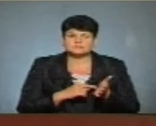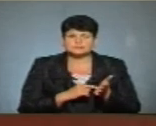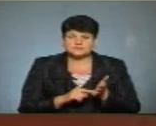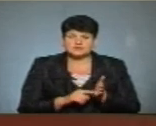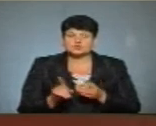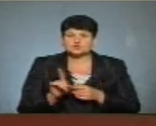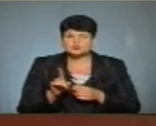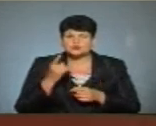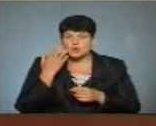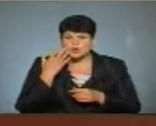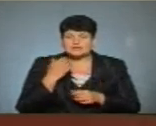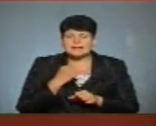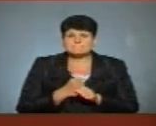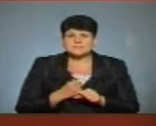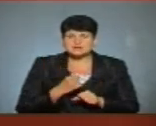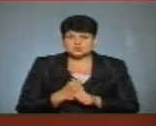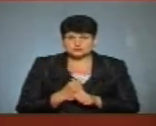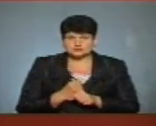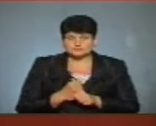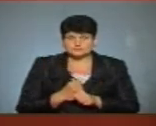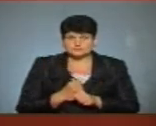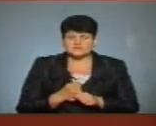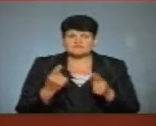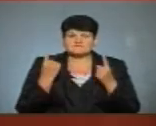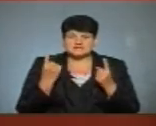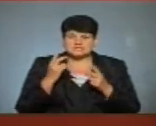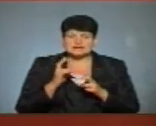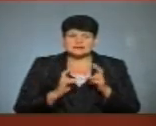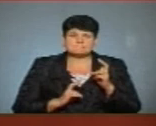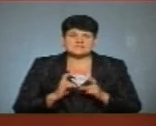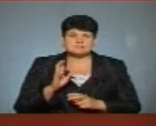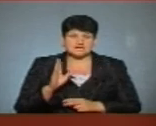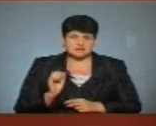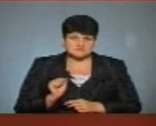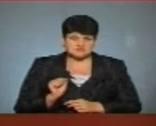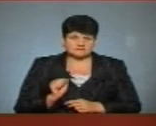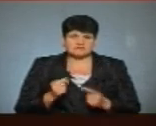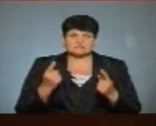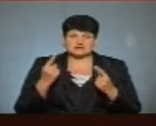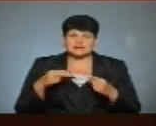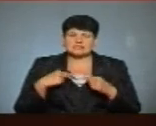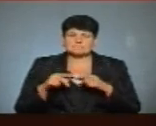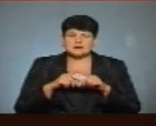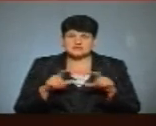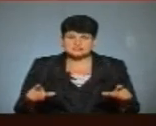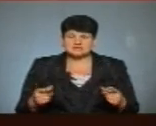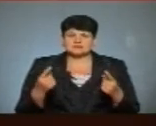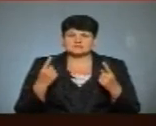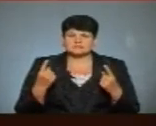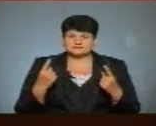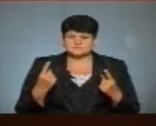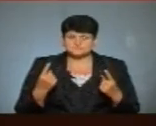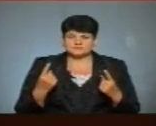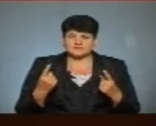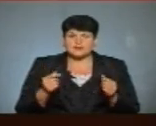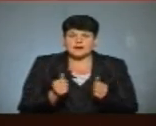що коли працюють великі підприємства, великі магазини, великі гіпермаркети –